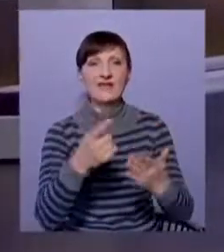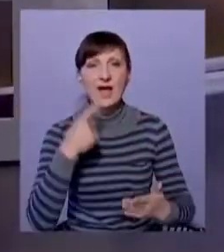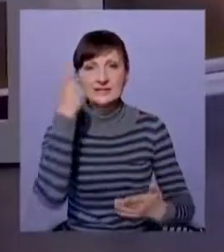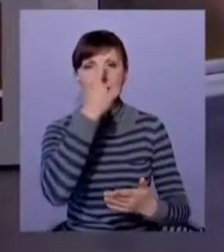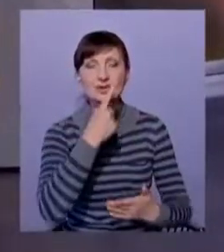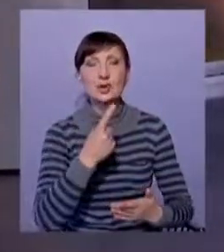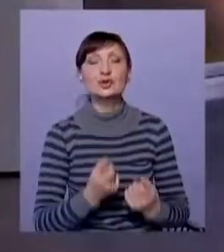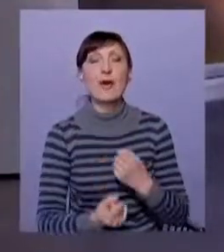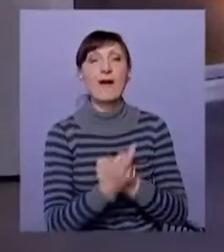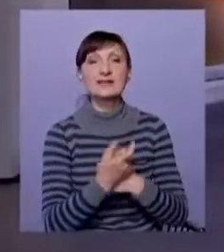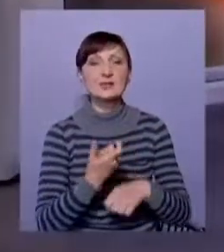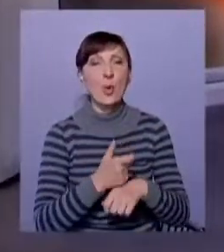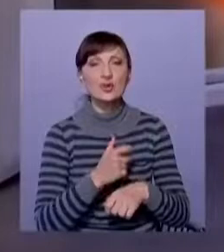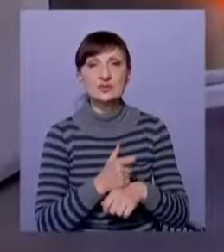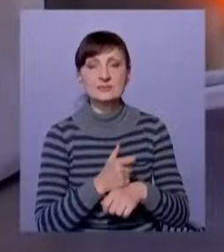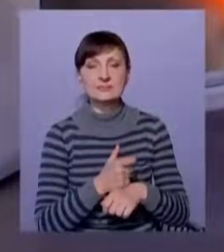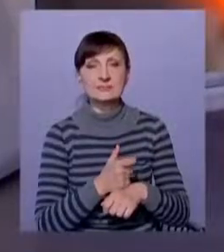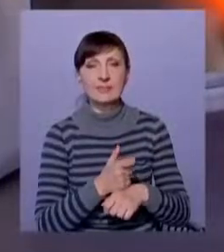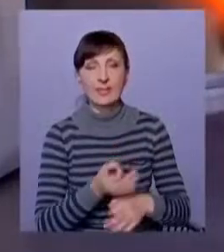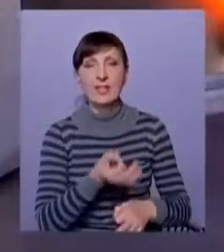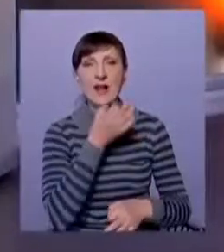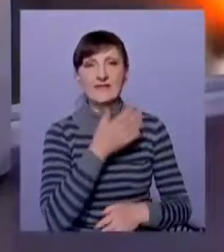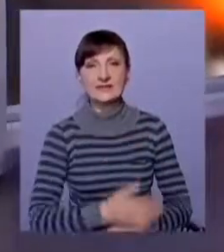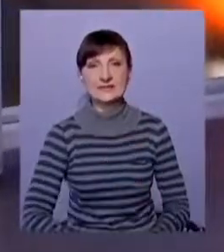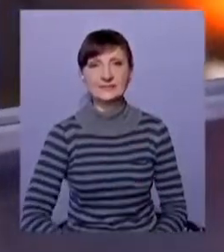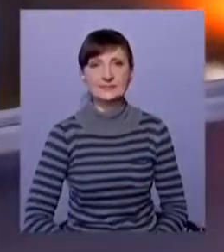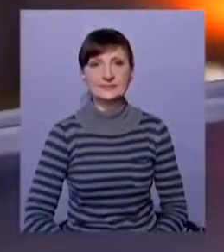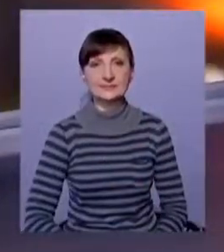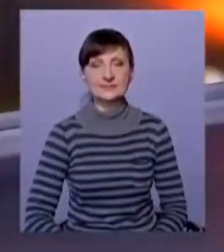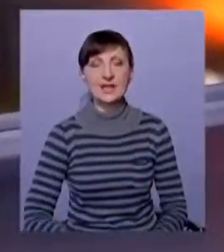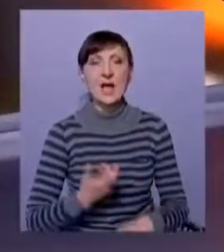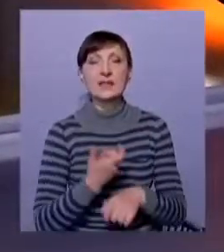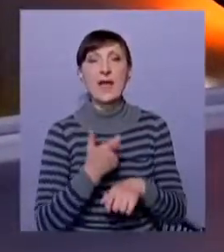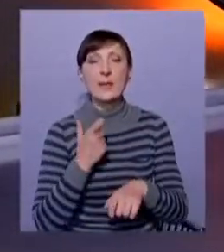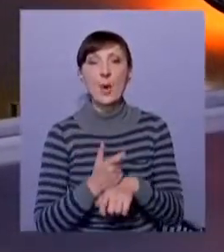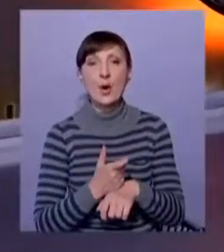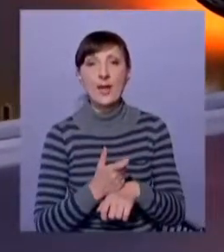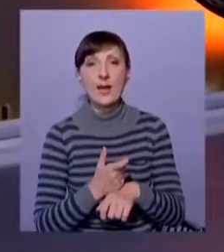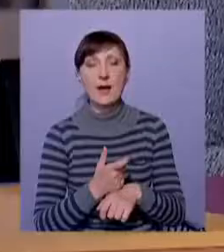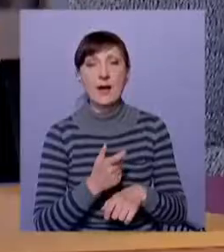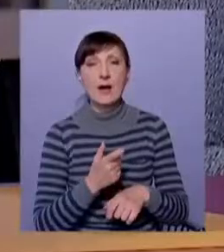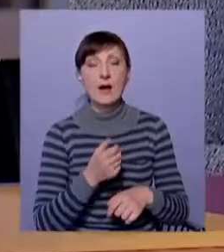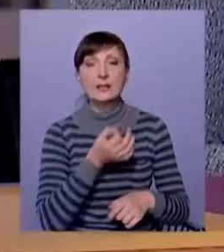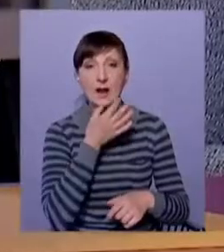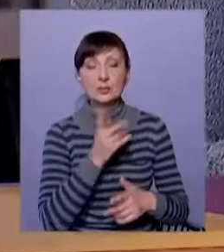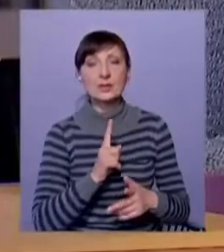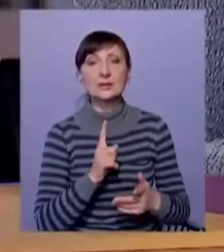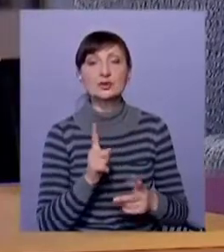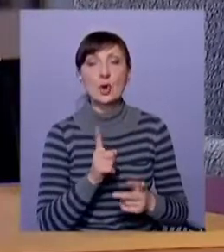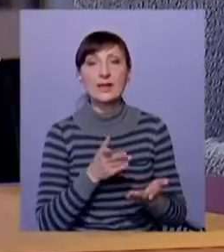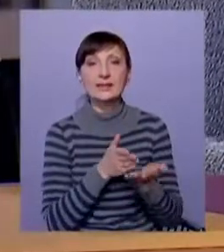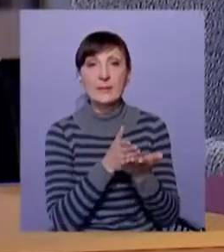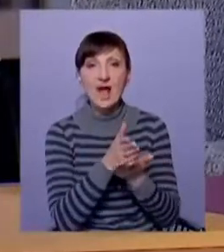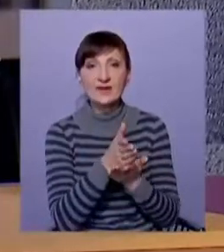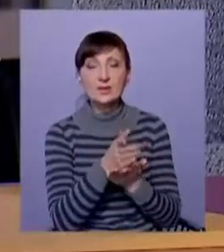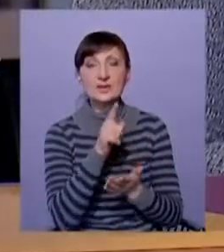что оказалось наиболее близко? Ну, наиболее близким была нацеленность, направленность